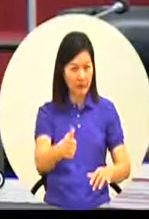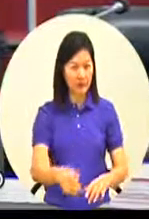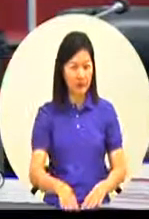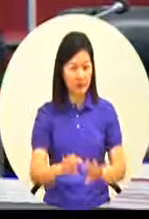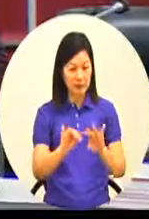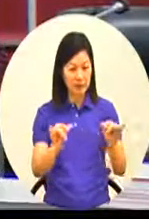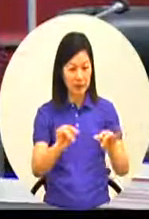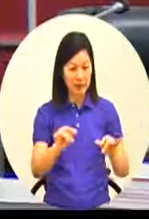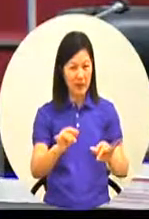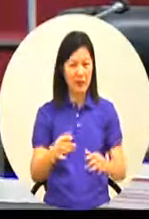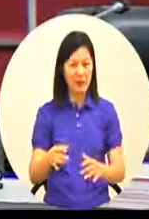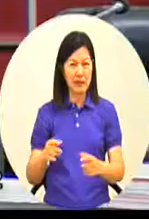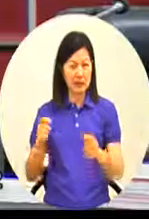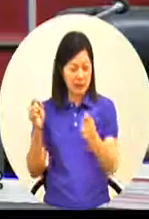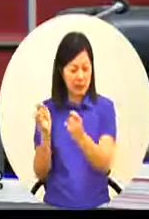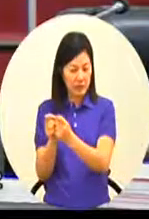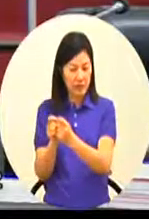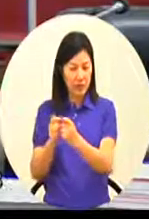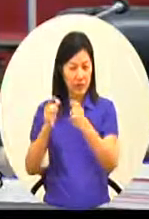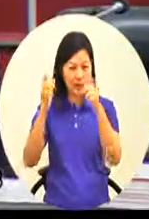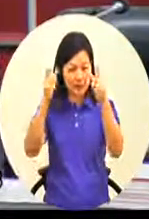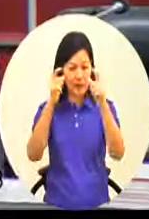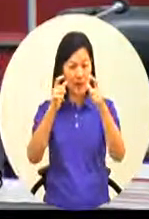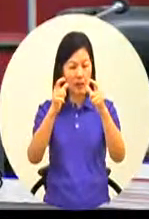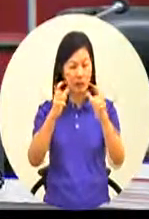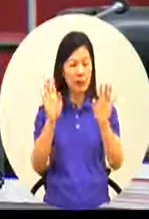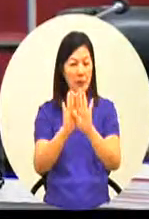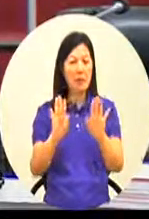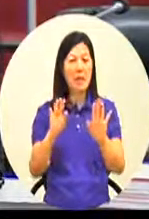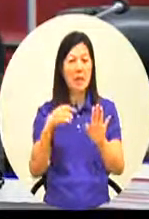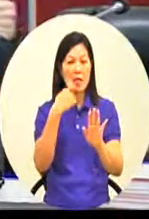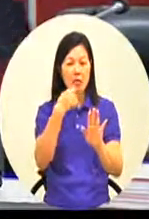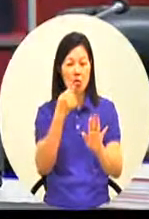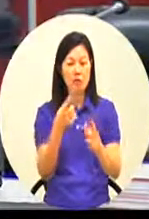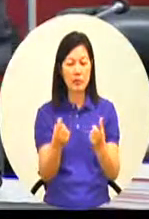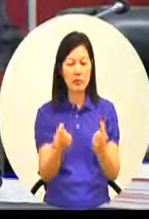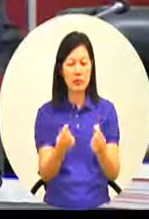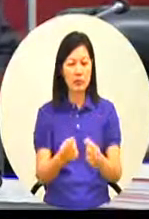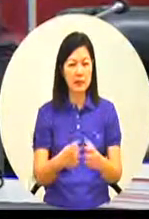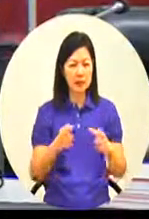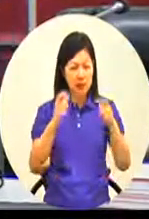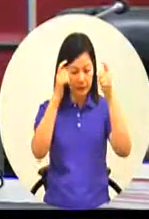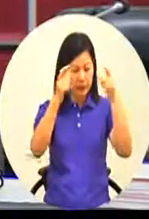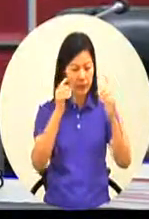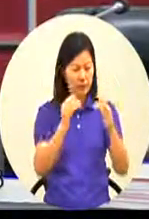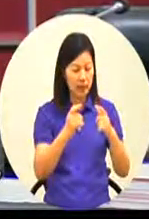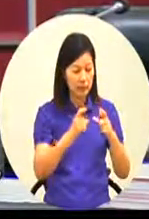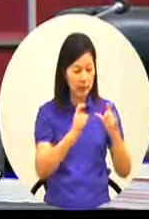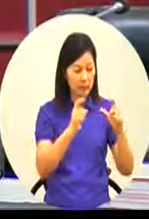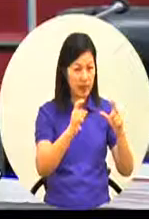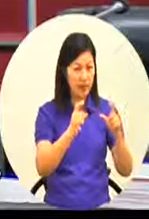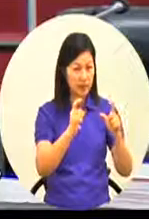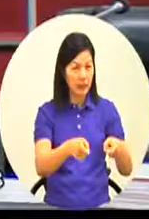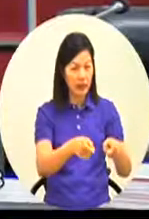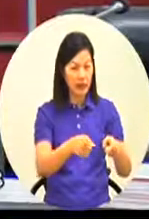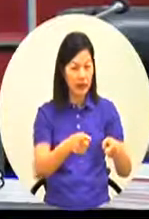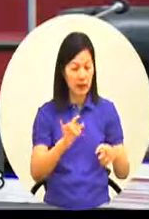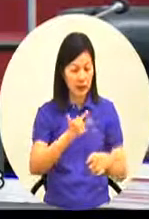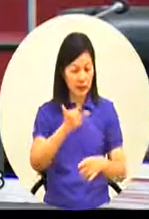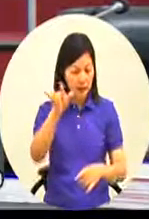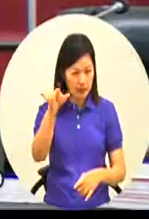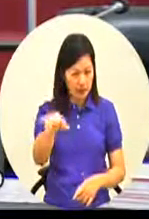方紧邻高雄的门户哎，紧邻国家的门户哎，对不对？离高雄港、离高雄机场最近了呢。这